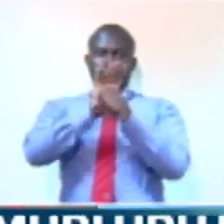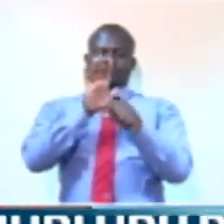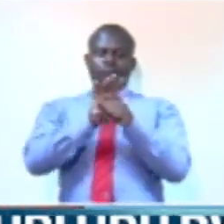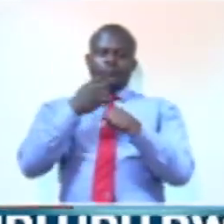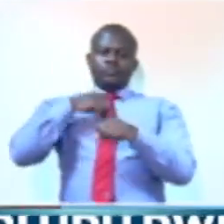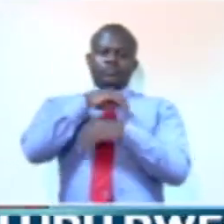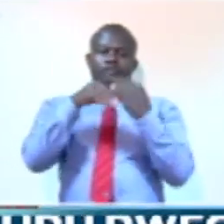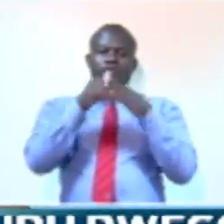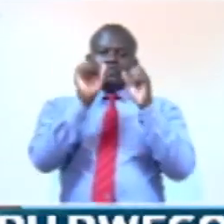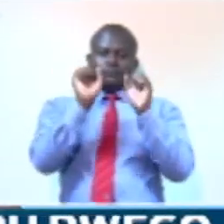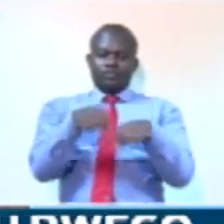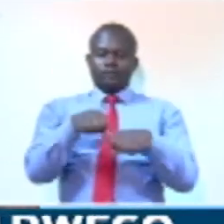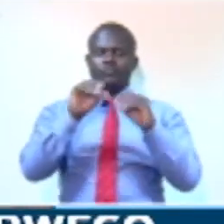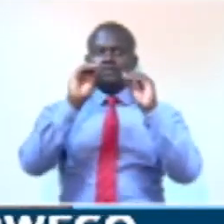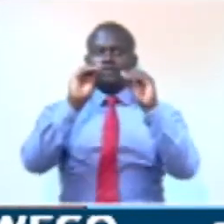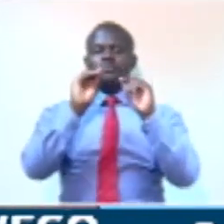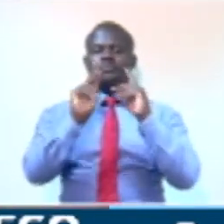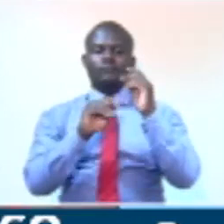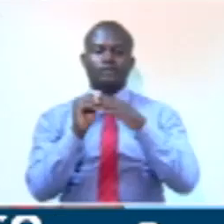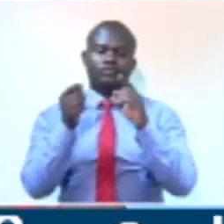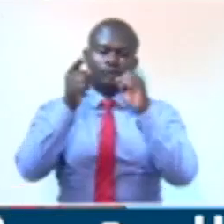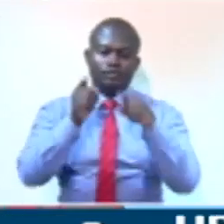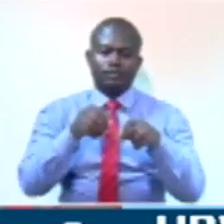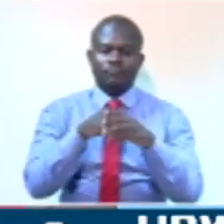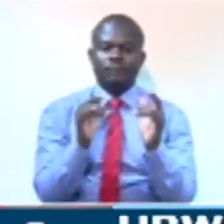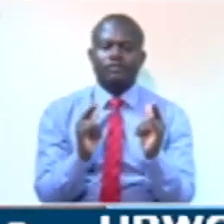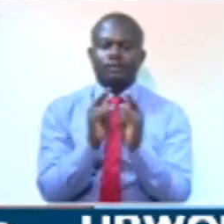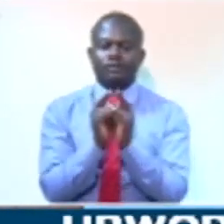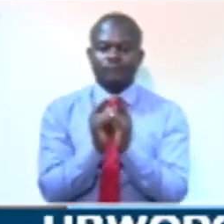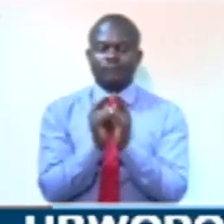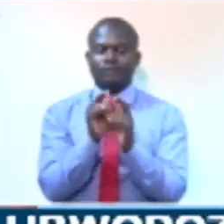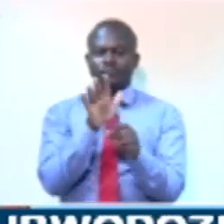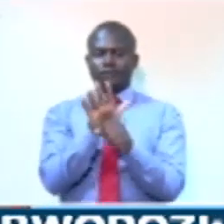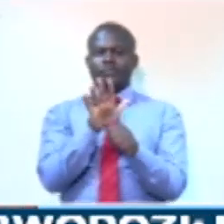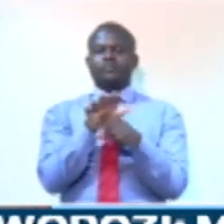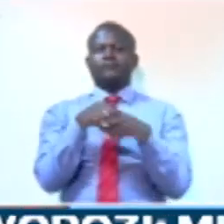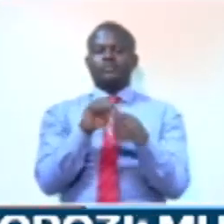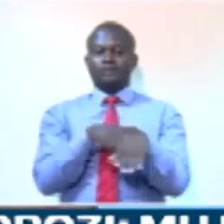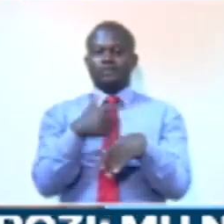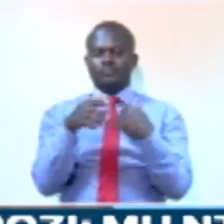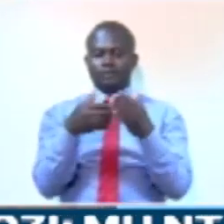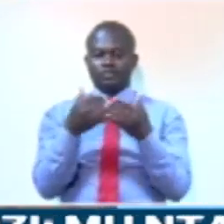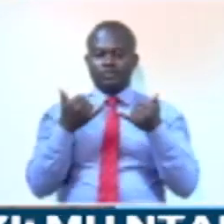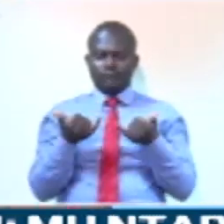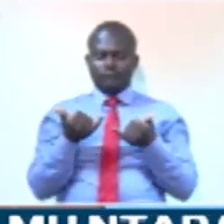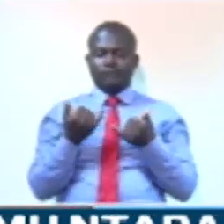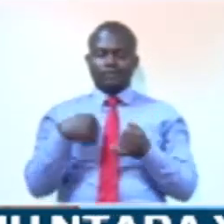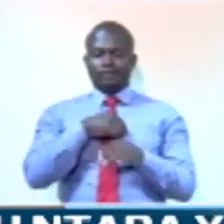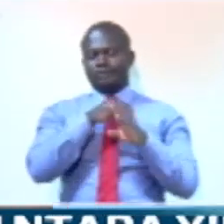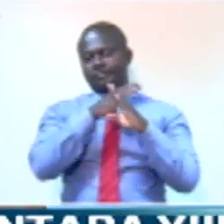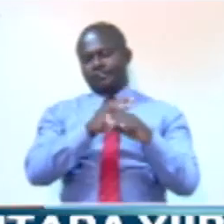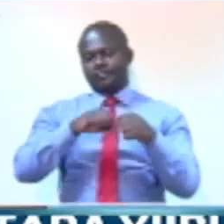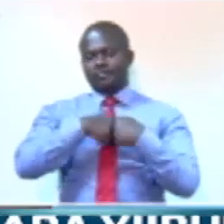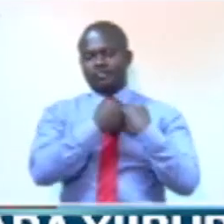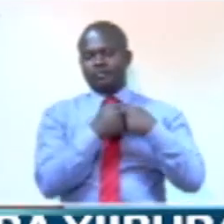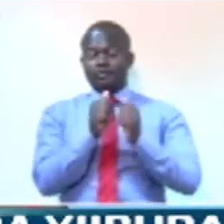dushobora kwigisha abaje batusanga muri iyi nama, cyane muri ibi bihe turwana n'iki